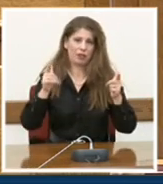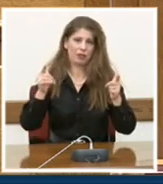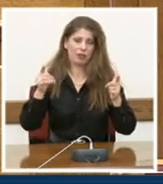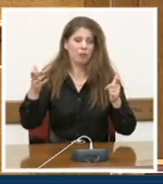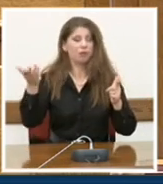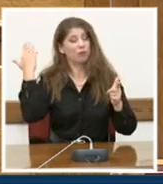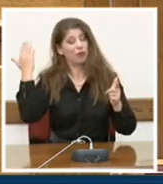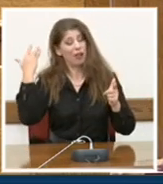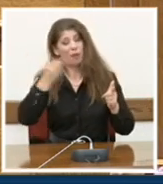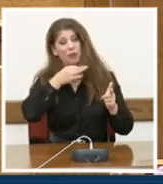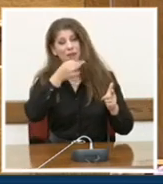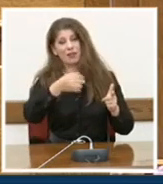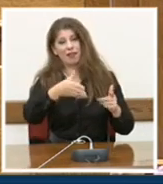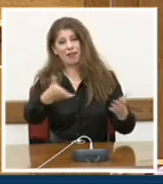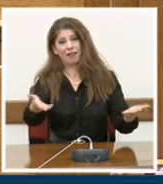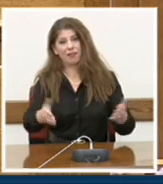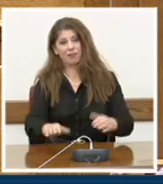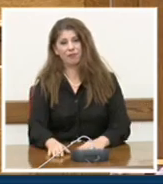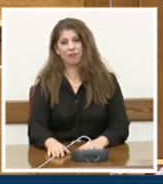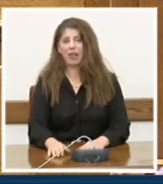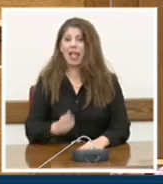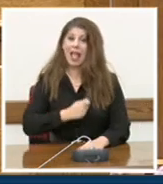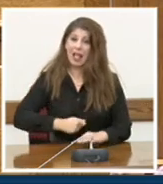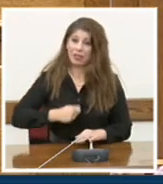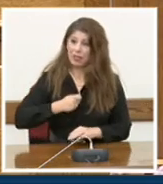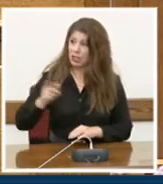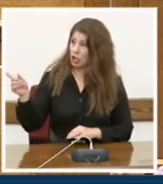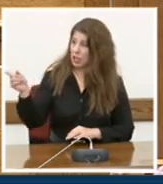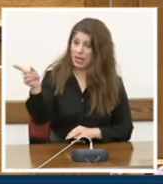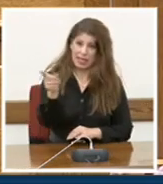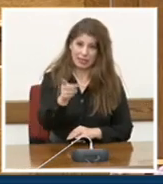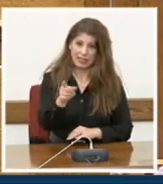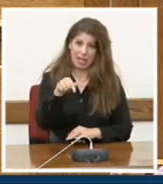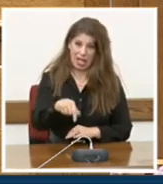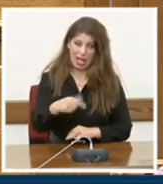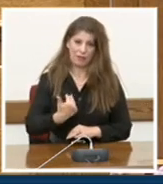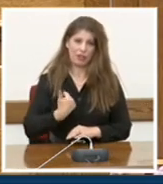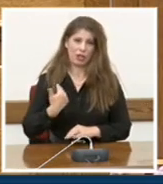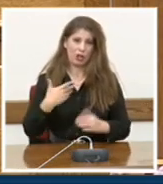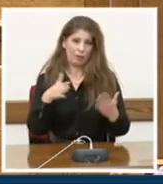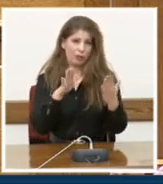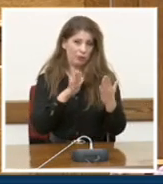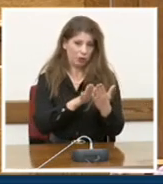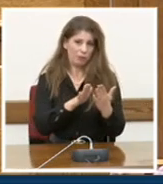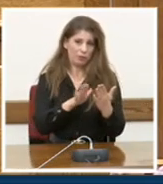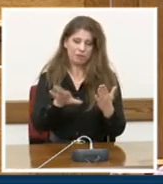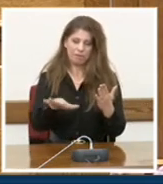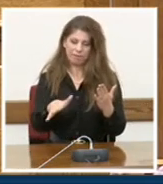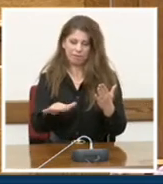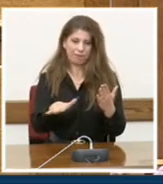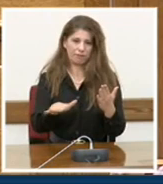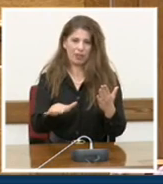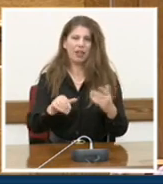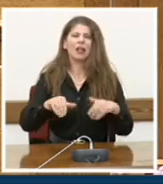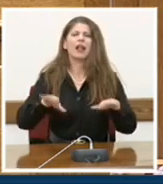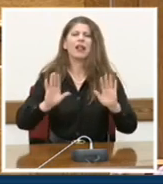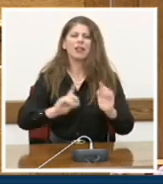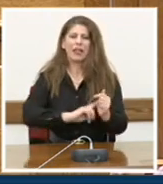κάποτε? Δυστυχώς για σας, αυτή η νεολαία που την αντιμετωπίζετε περίπου ως ανίκανη για